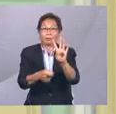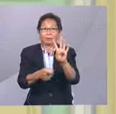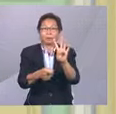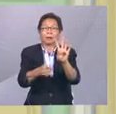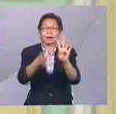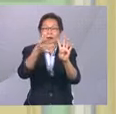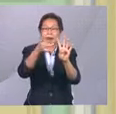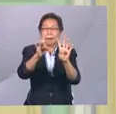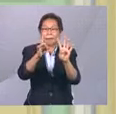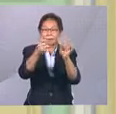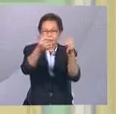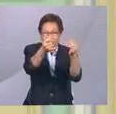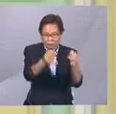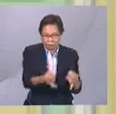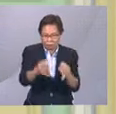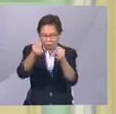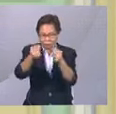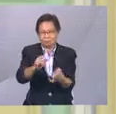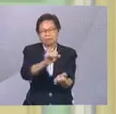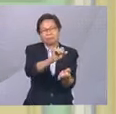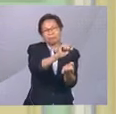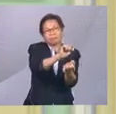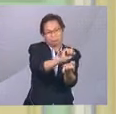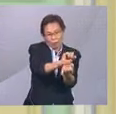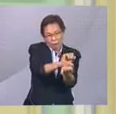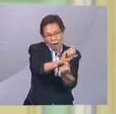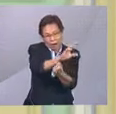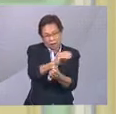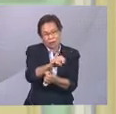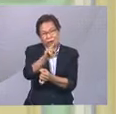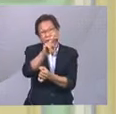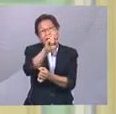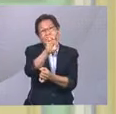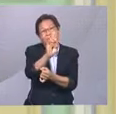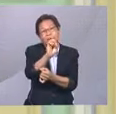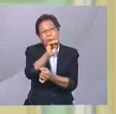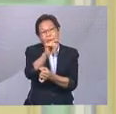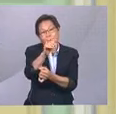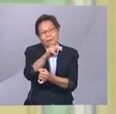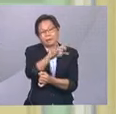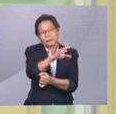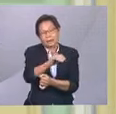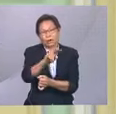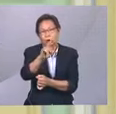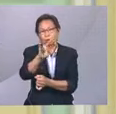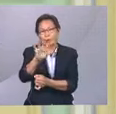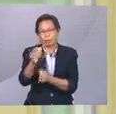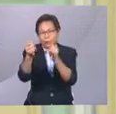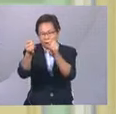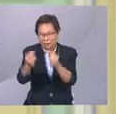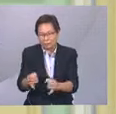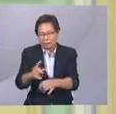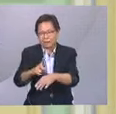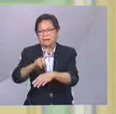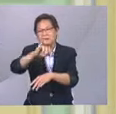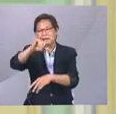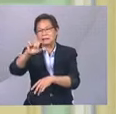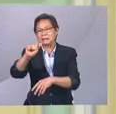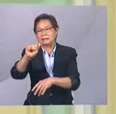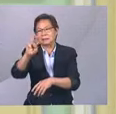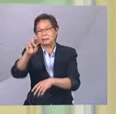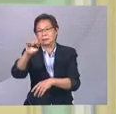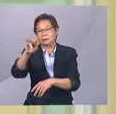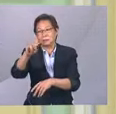418 individu di remind dan 25 bibit individu dijamin polis